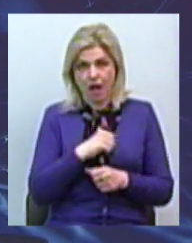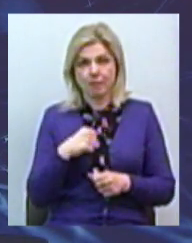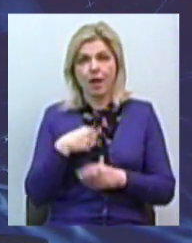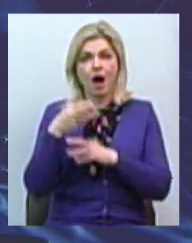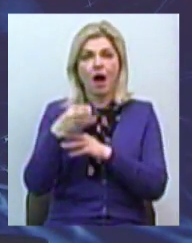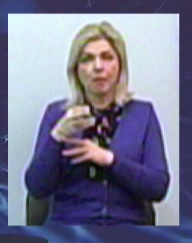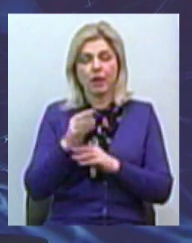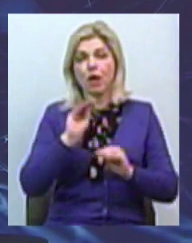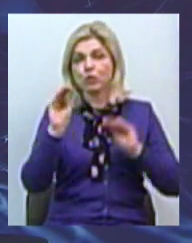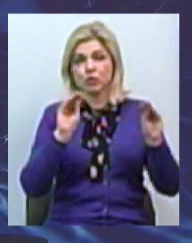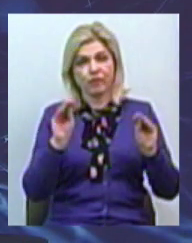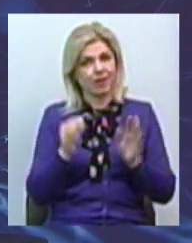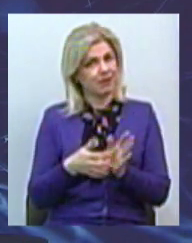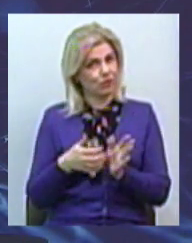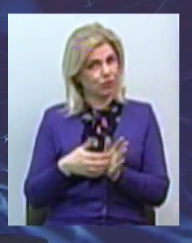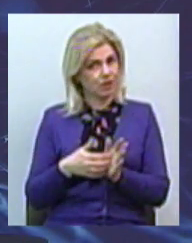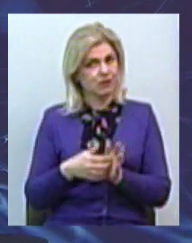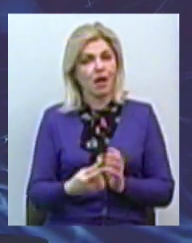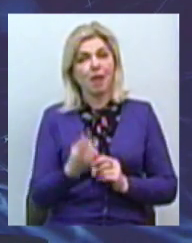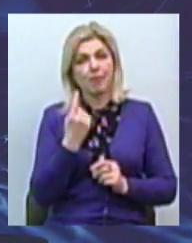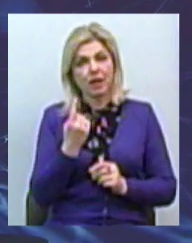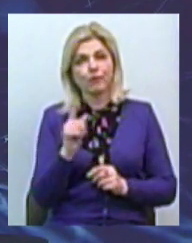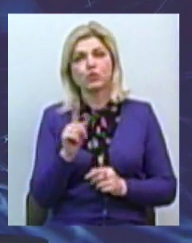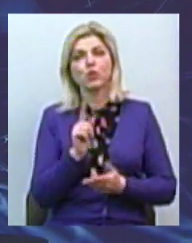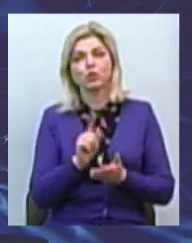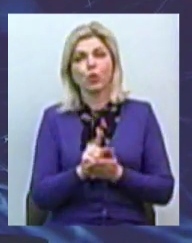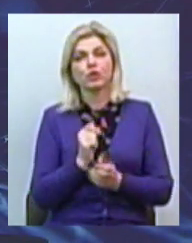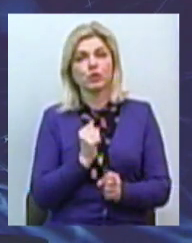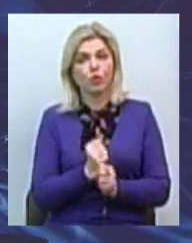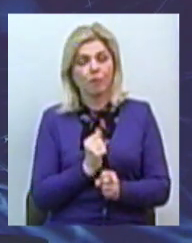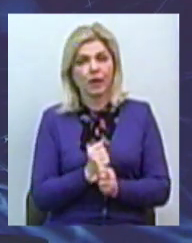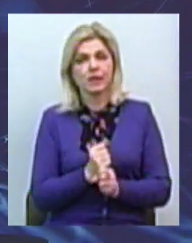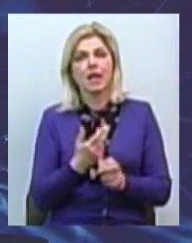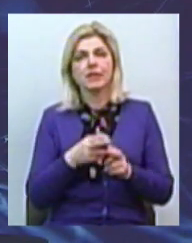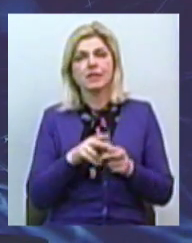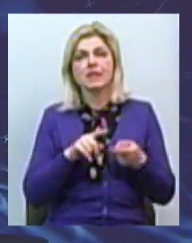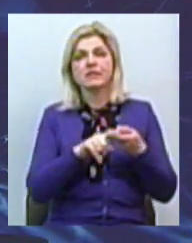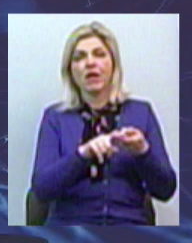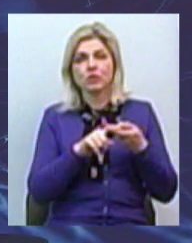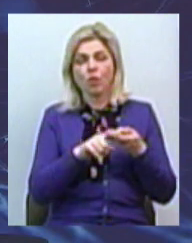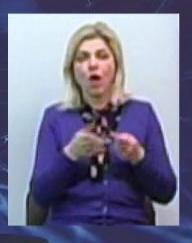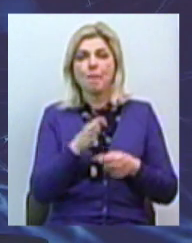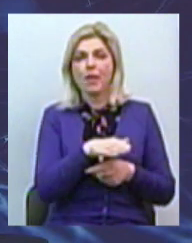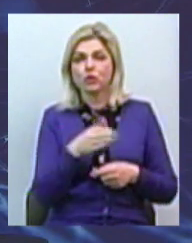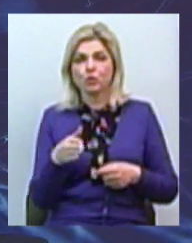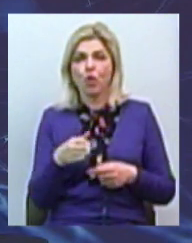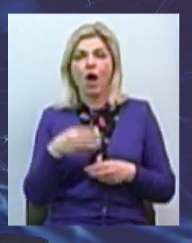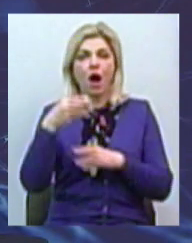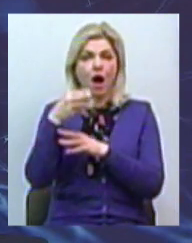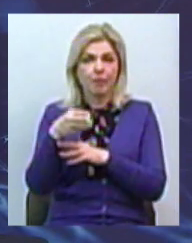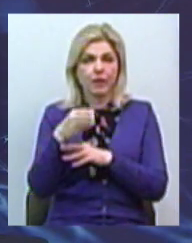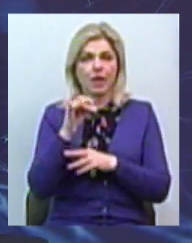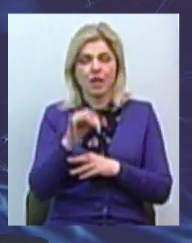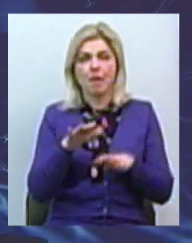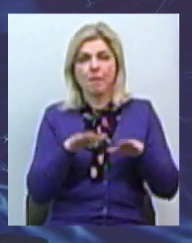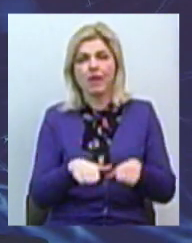розташувати недостатньо. Тобто перше, що це ми маємо зробити, це лінію зв'язку між камерою та місцем розташування